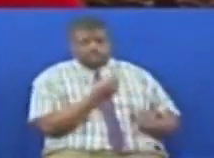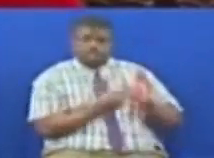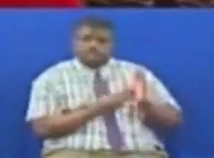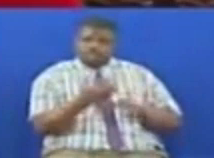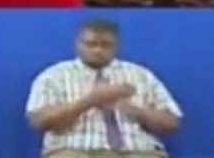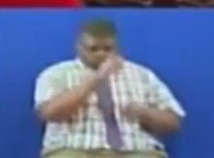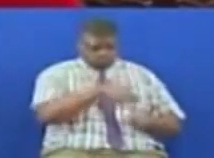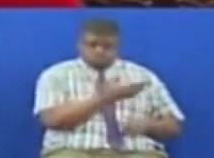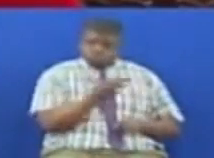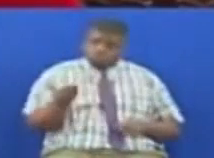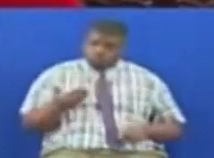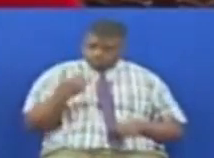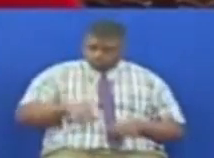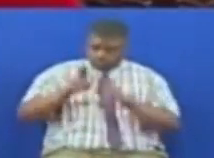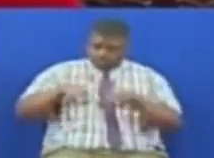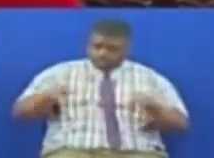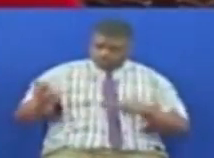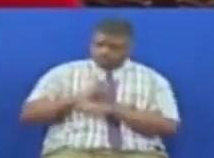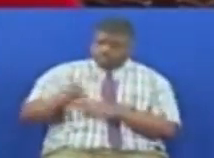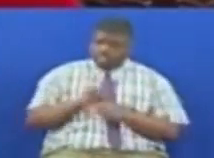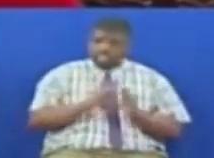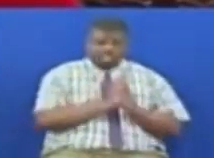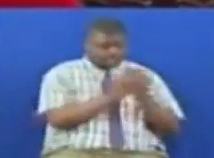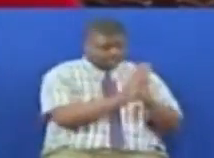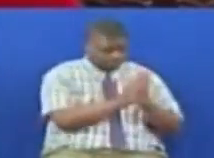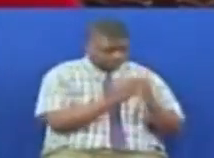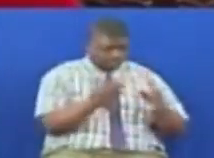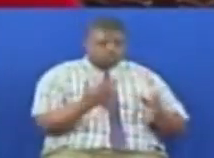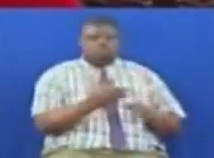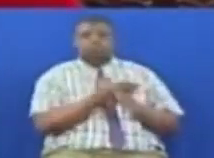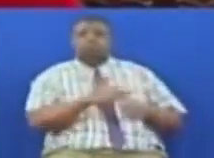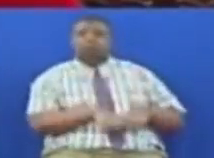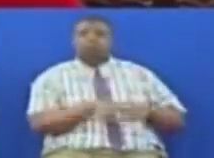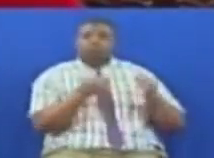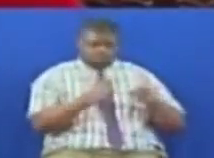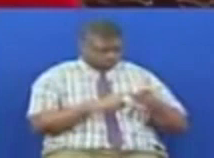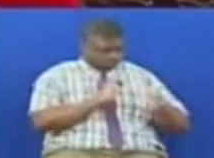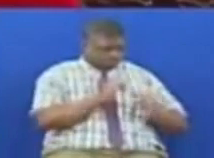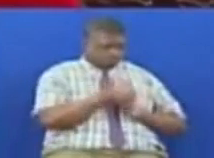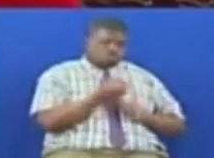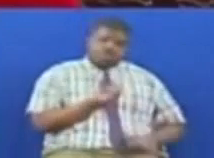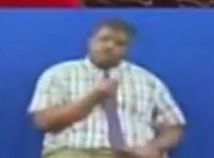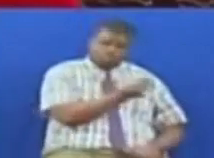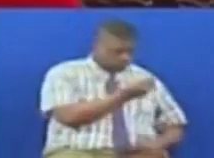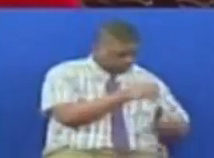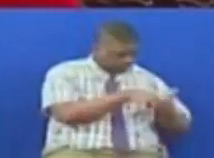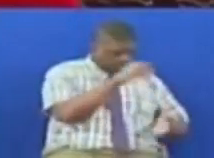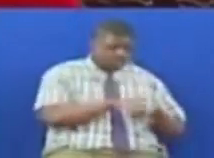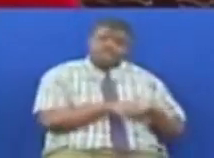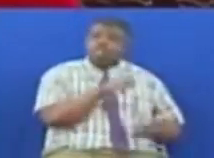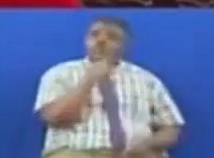mtu yoyote kwenda mahakamani kwa ajili ya kuilinda na kutetea katiba dhidi ya uvunjifu na hivyo kuruhusu mashauri yenye maslahi kwa